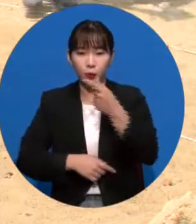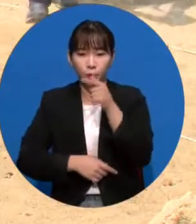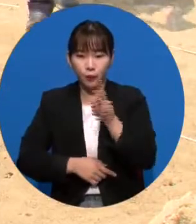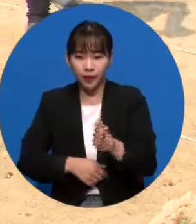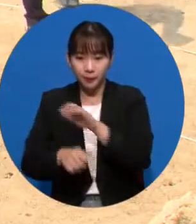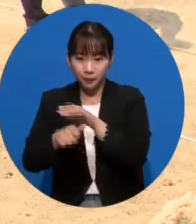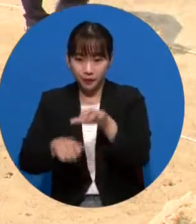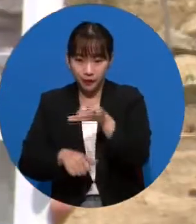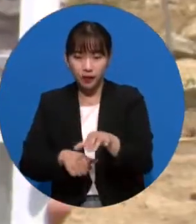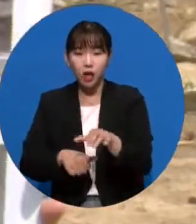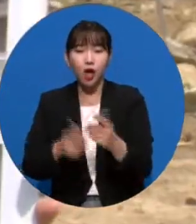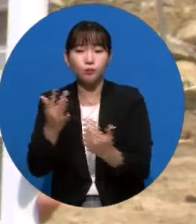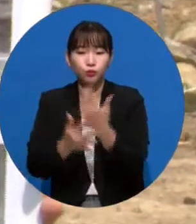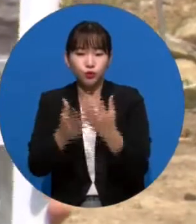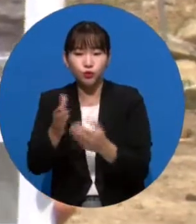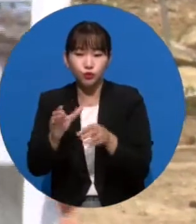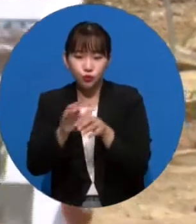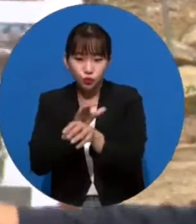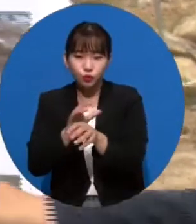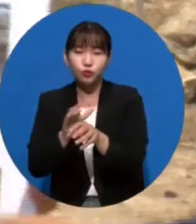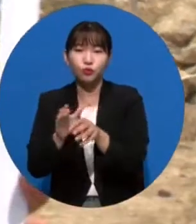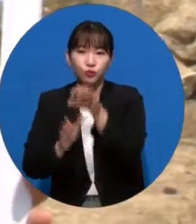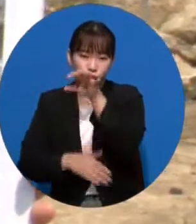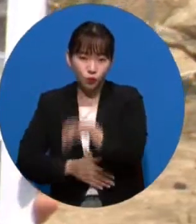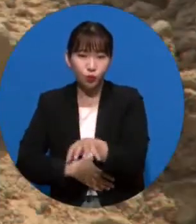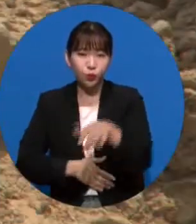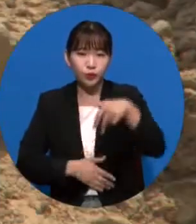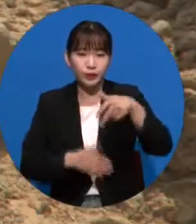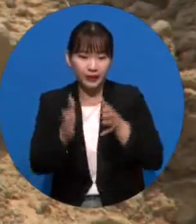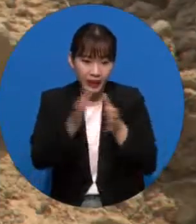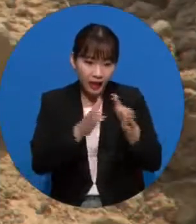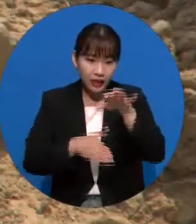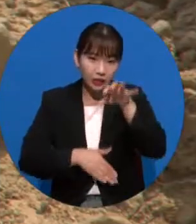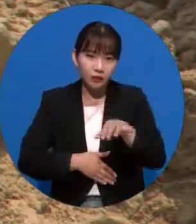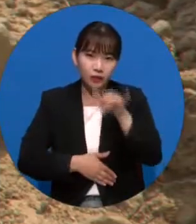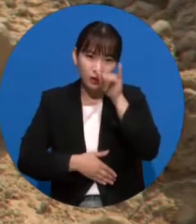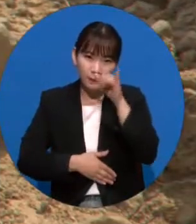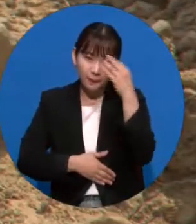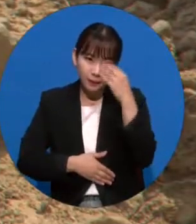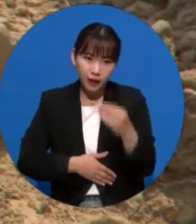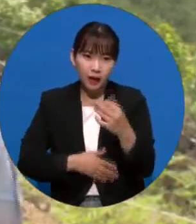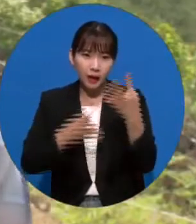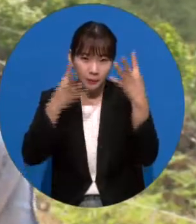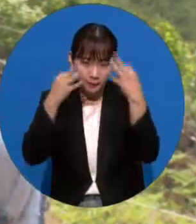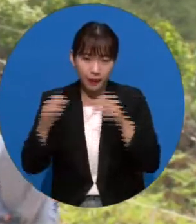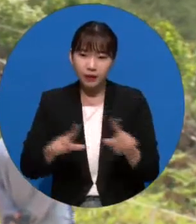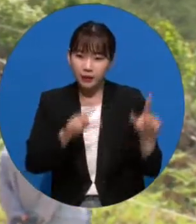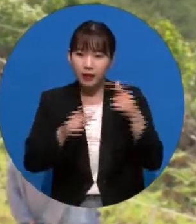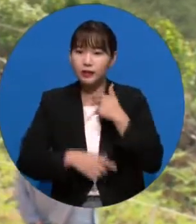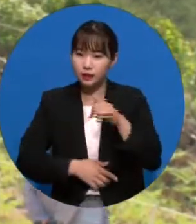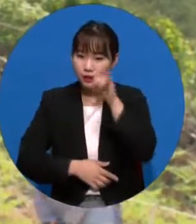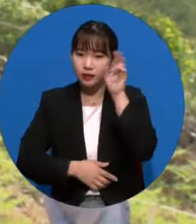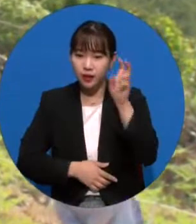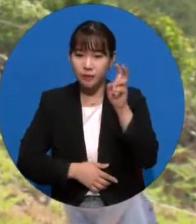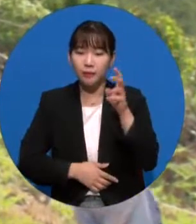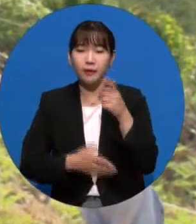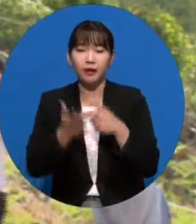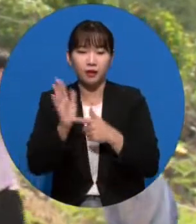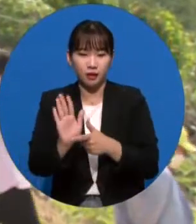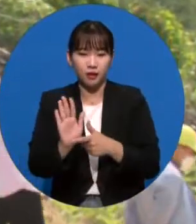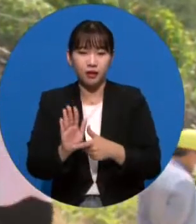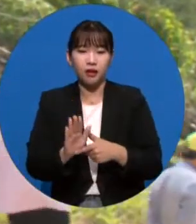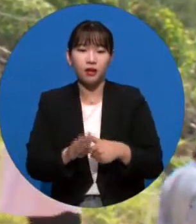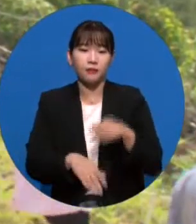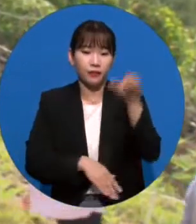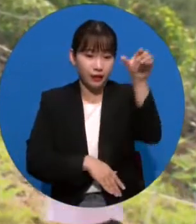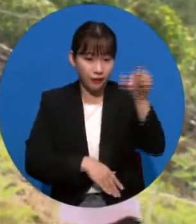고분군에서는 가마터와 자기편 등이 발견돼 대규모 생활시설이 존재했음을 알수 있습니다. 행형식 석실이나 뭐